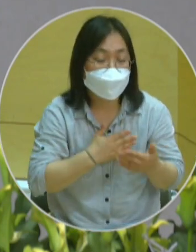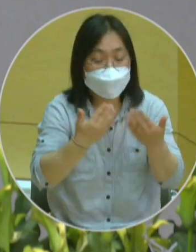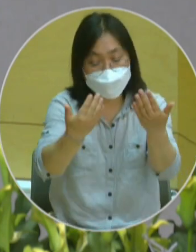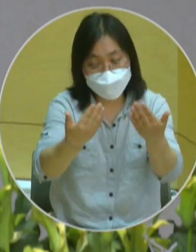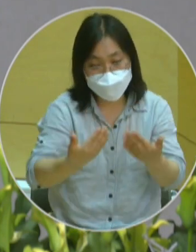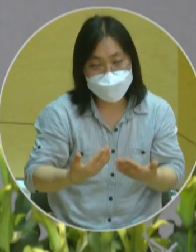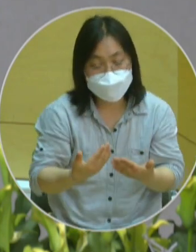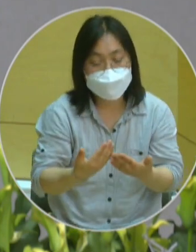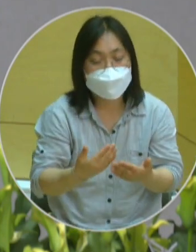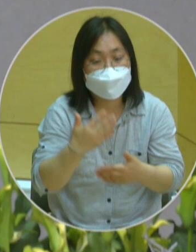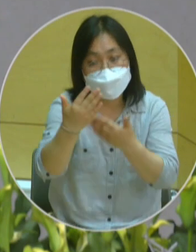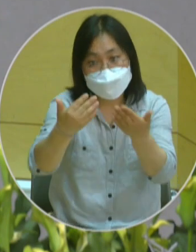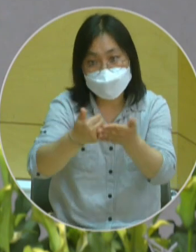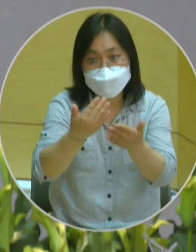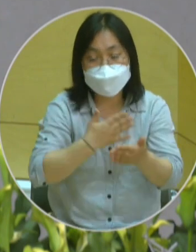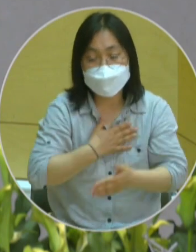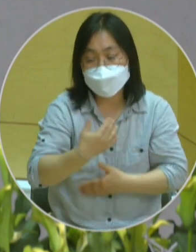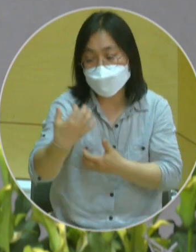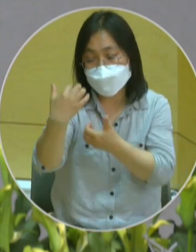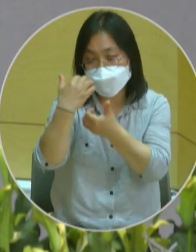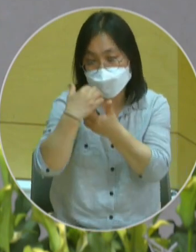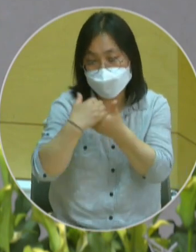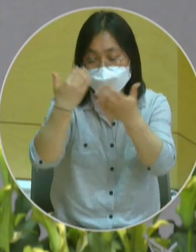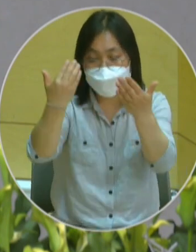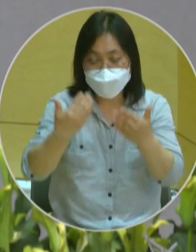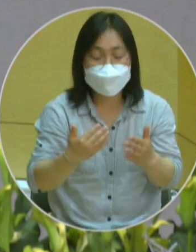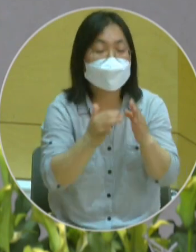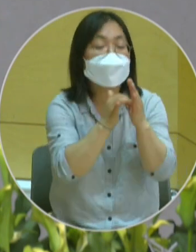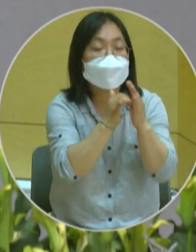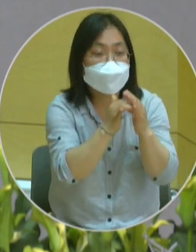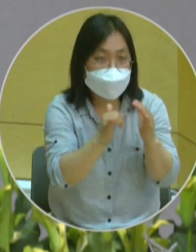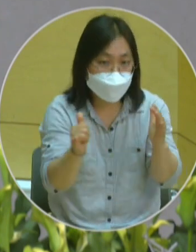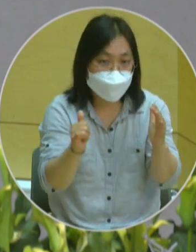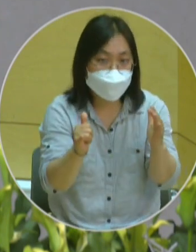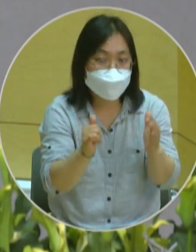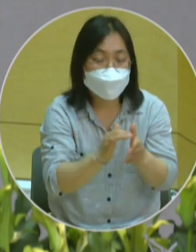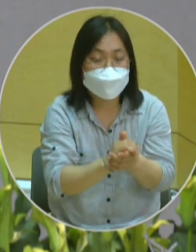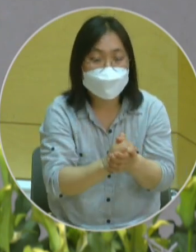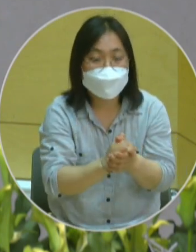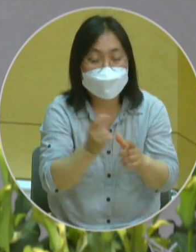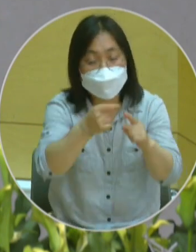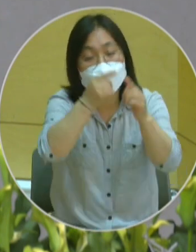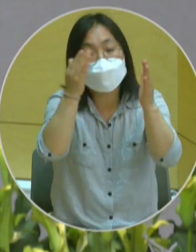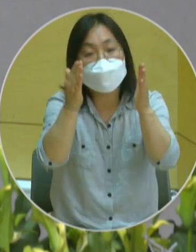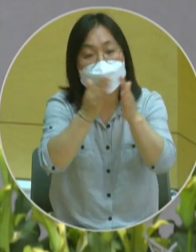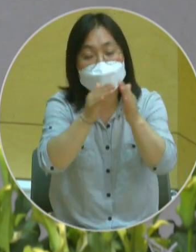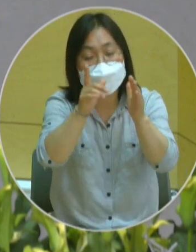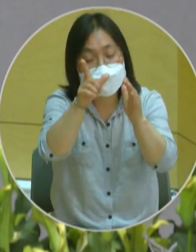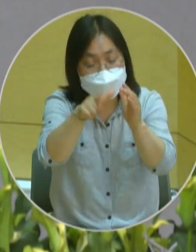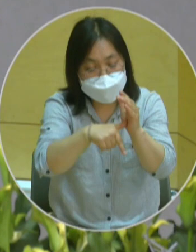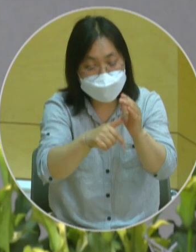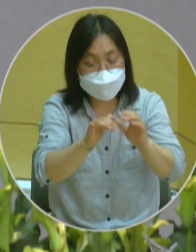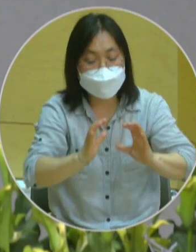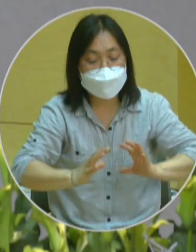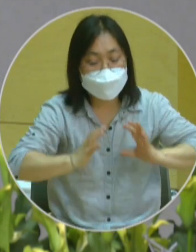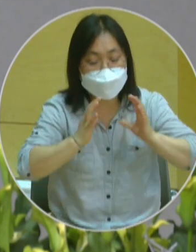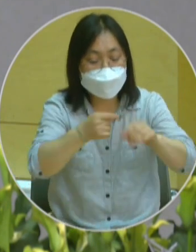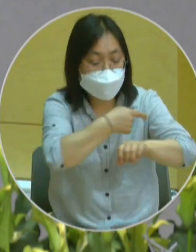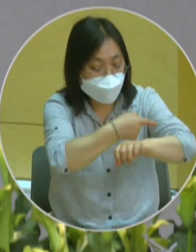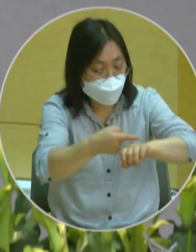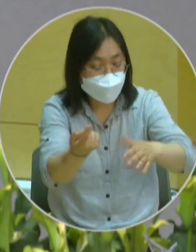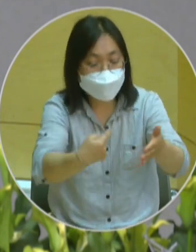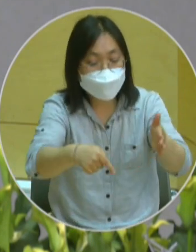주어졌던 하나님께서 내게 맡겨주신 내 가족들, 이 교회들, 이 시대와 이 나라와 민족을